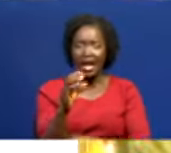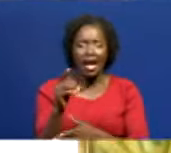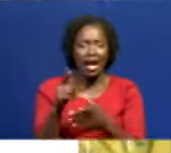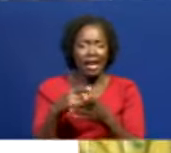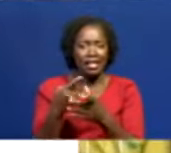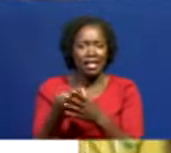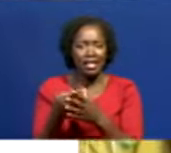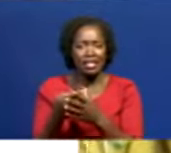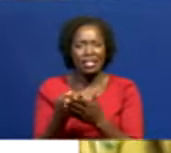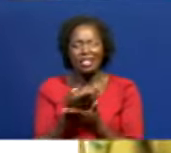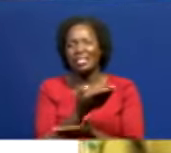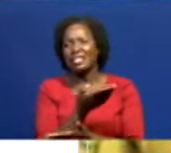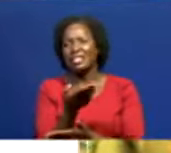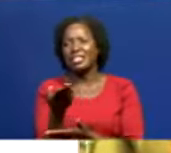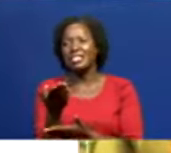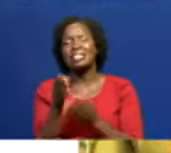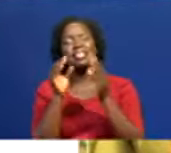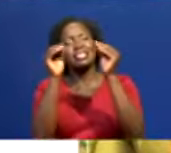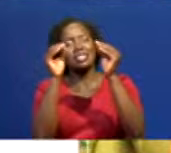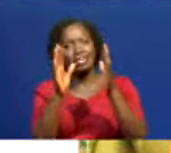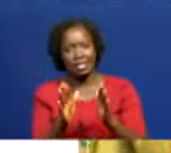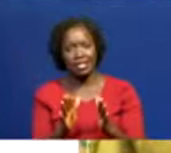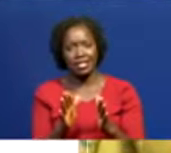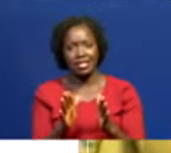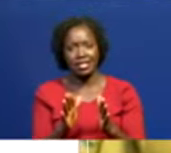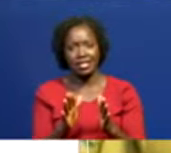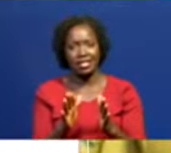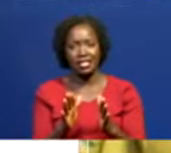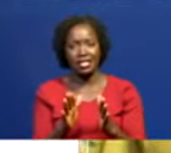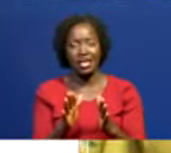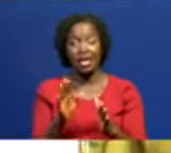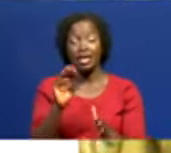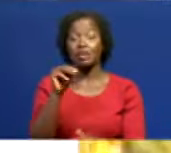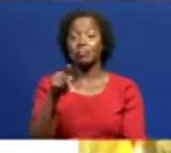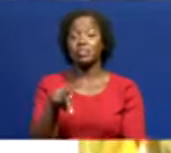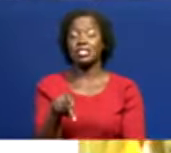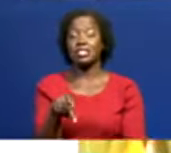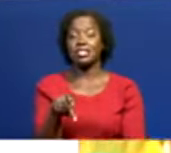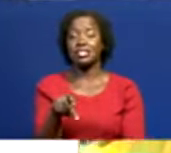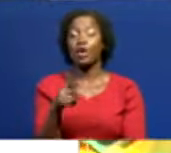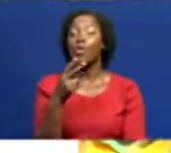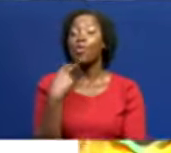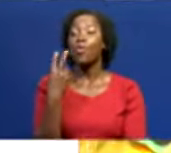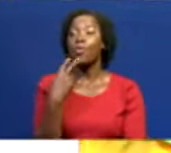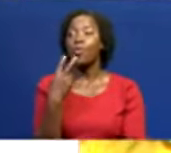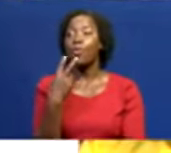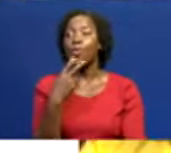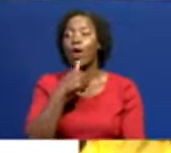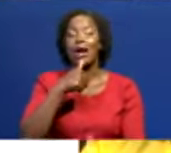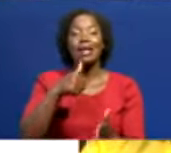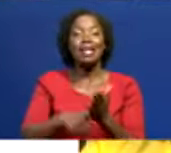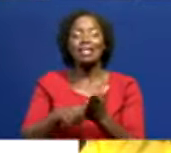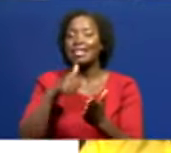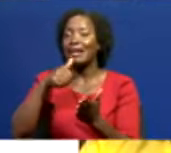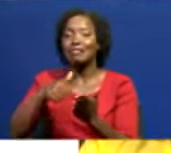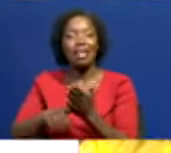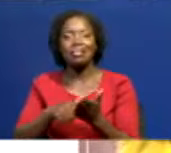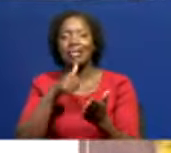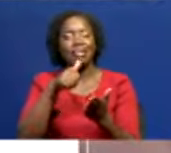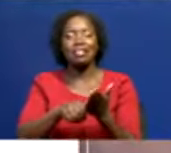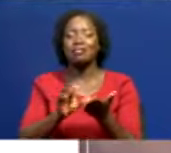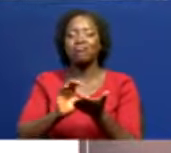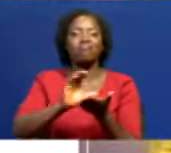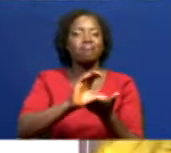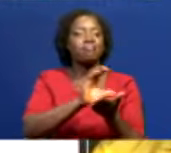hii mambo ya walimu, wabunge, ambao wanapewa mabarua left and right. I